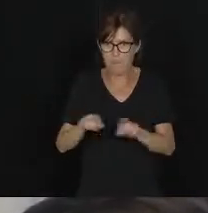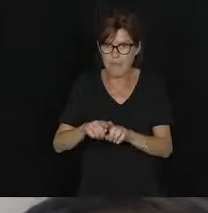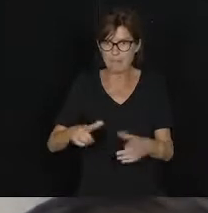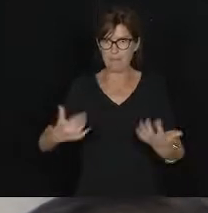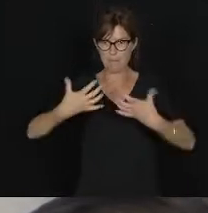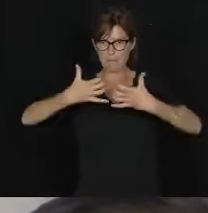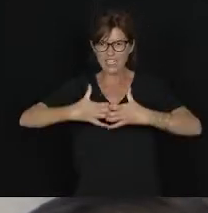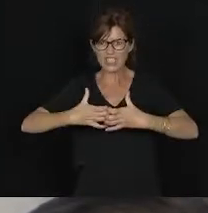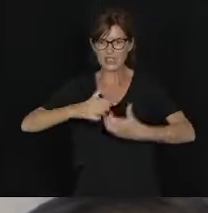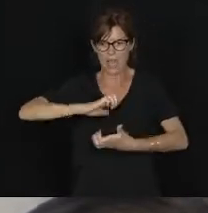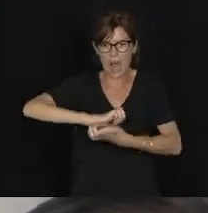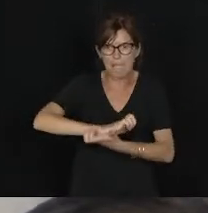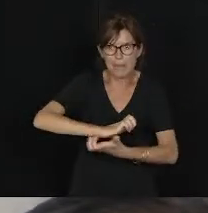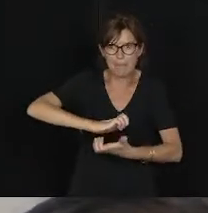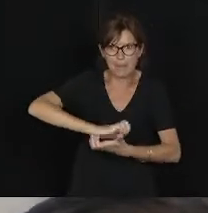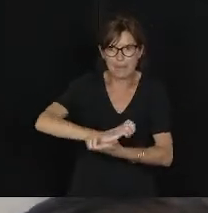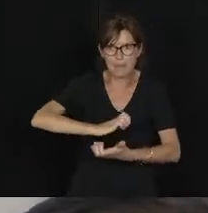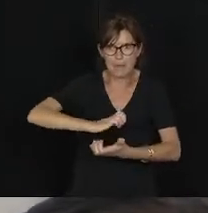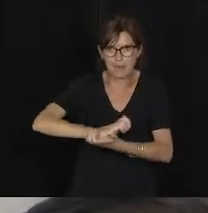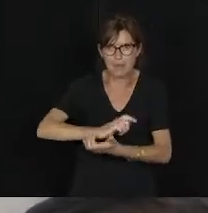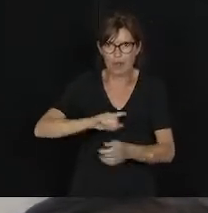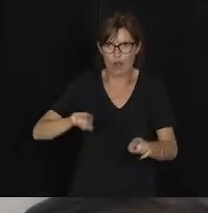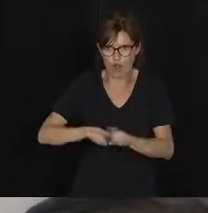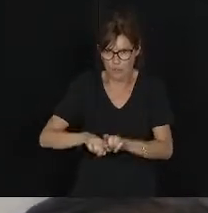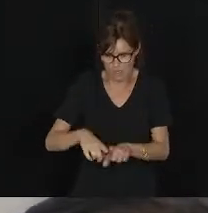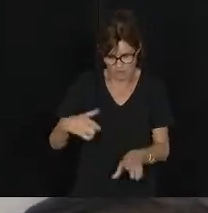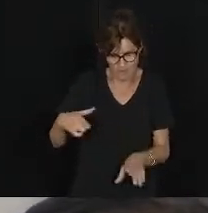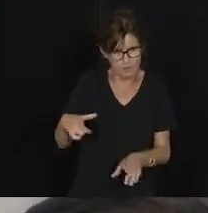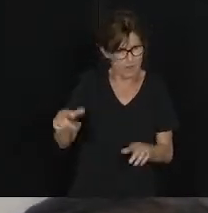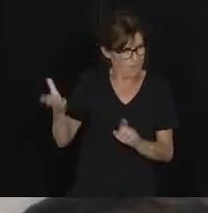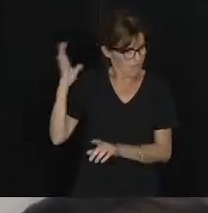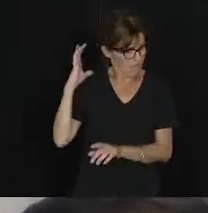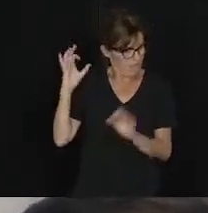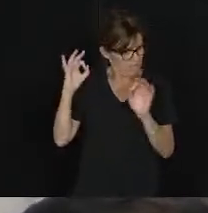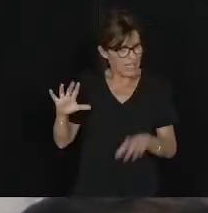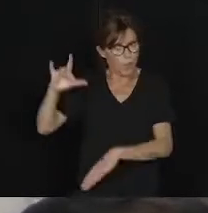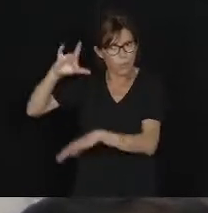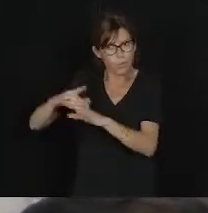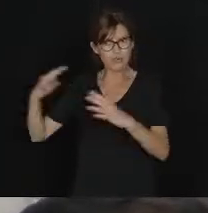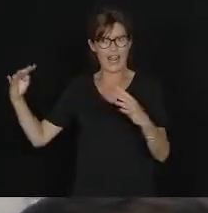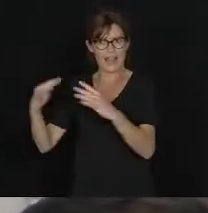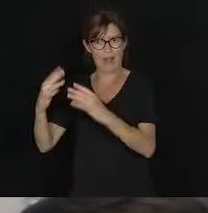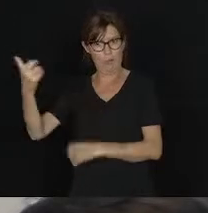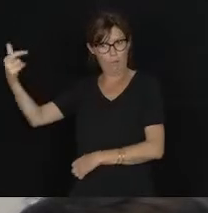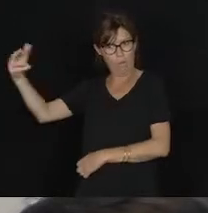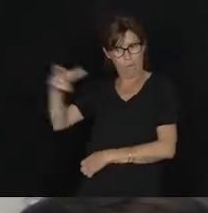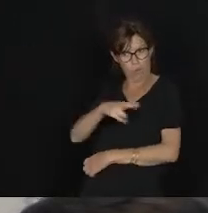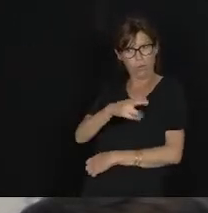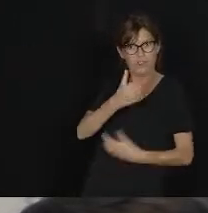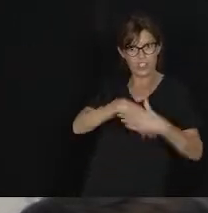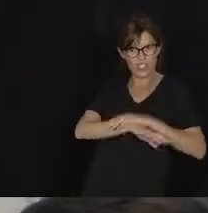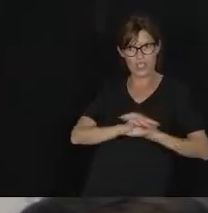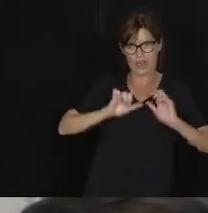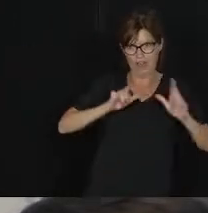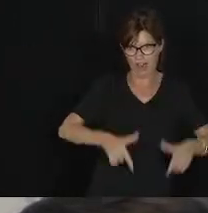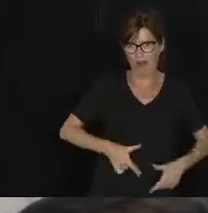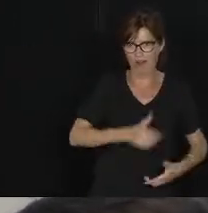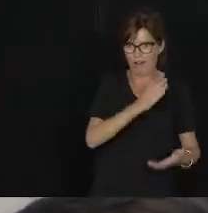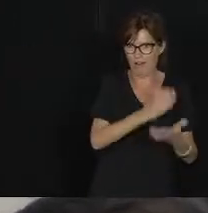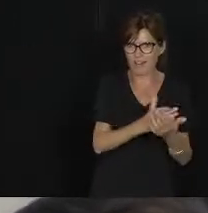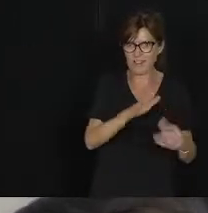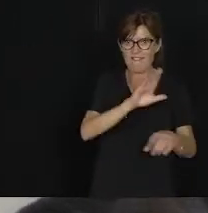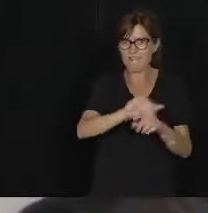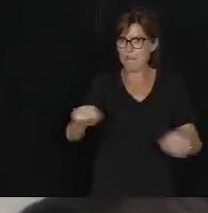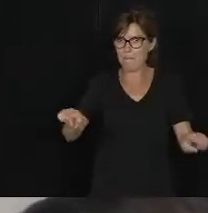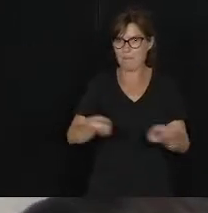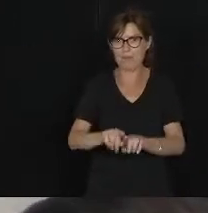tâches complémentaires. C'est un travail de synchronisation, j'emprunte ce terme après la lecture de l'article d'Edouard Gardella, qui m'a été